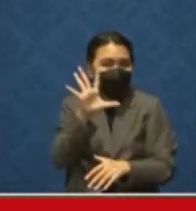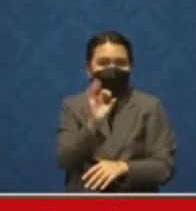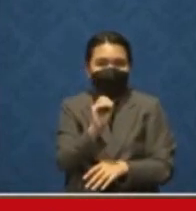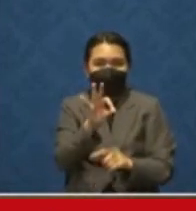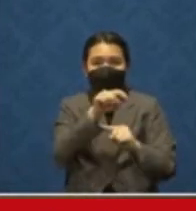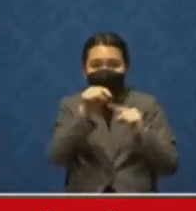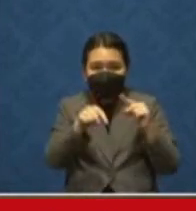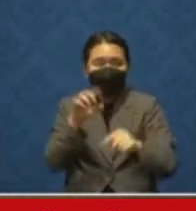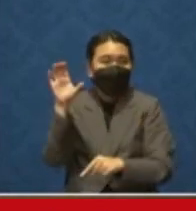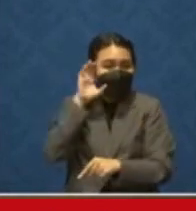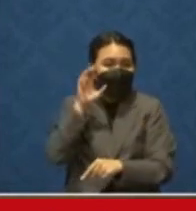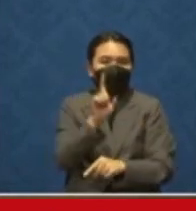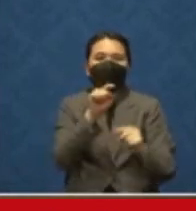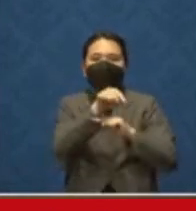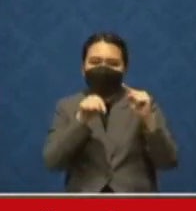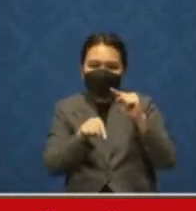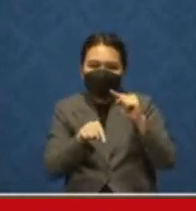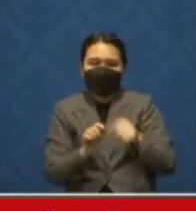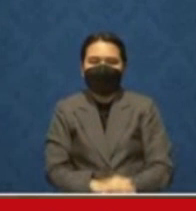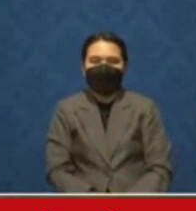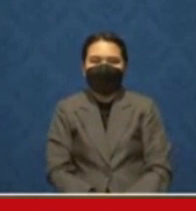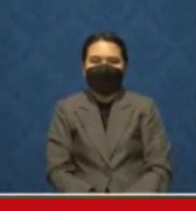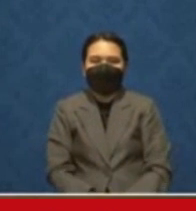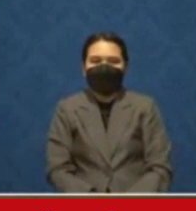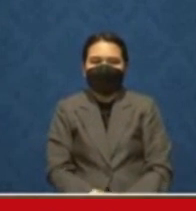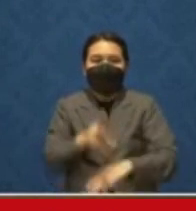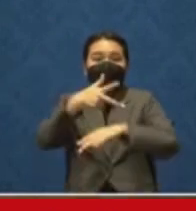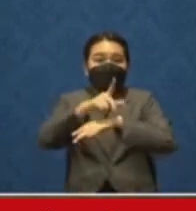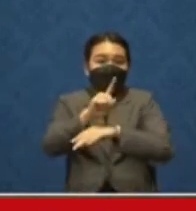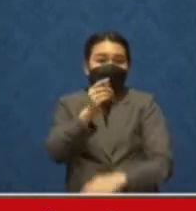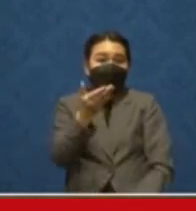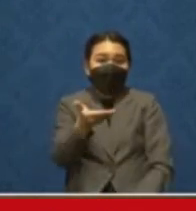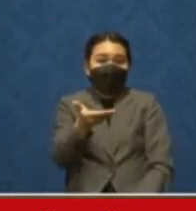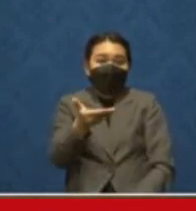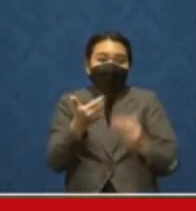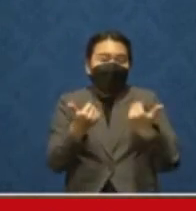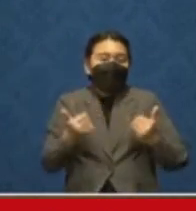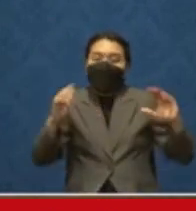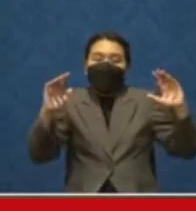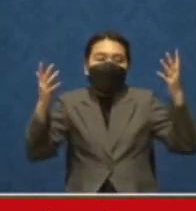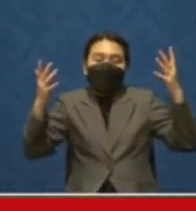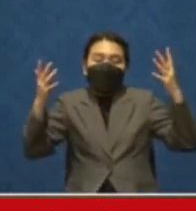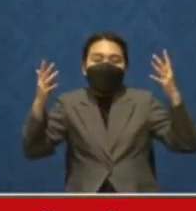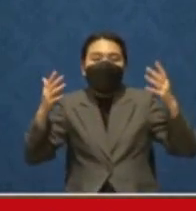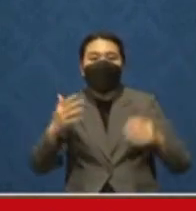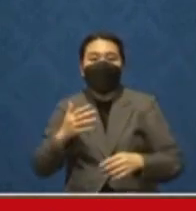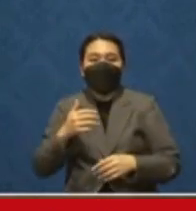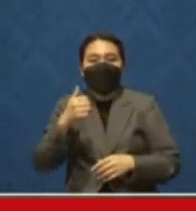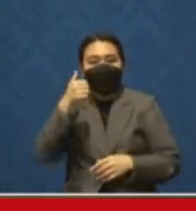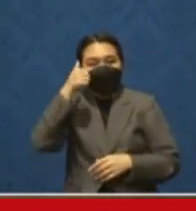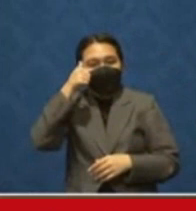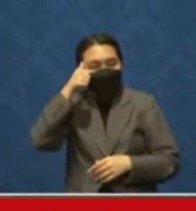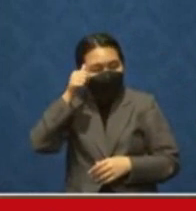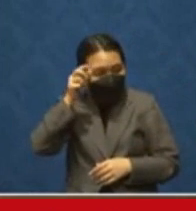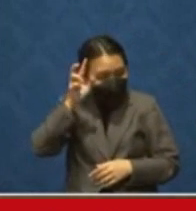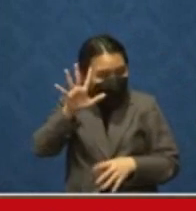เขาเขาอุตส่าห์ทำก็รวบรักนะก็นับคะแนนแล้ว 75เปอร์เซ็นต์ไม่ไว้วางใจ 95 99เปอร์เซ็นต์